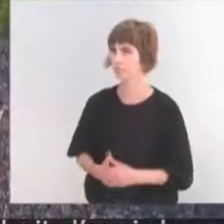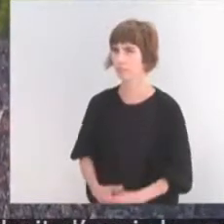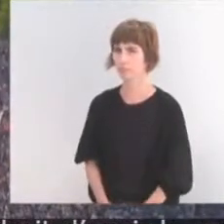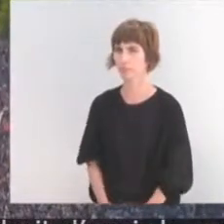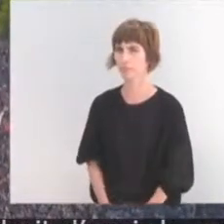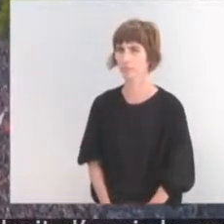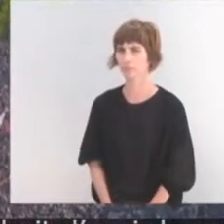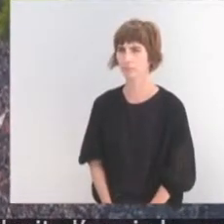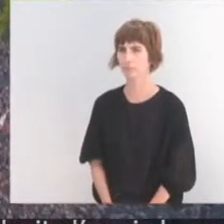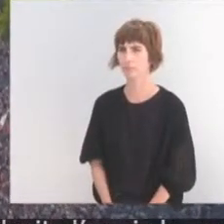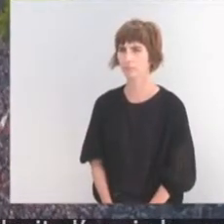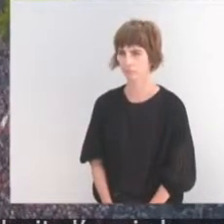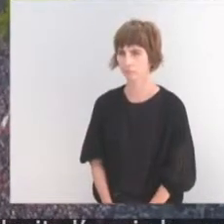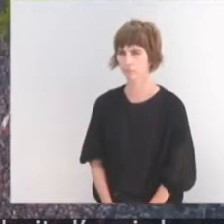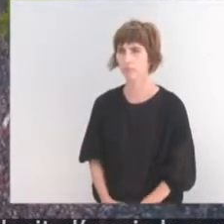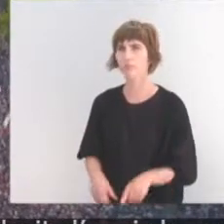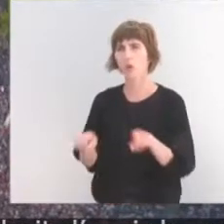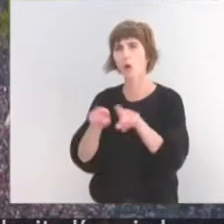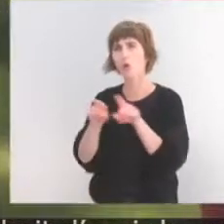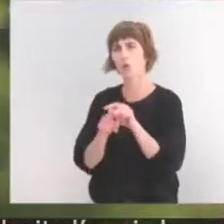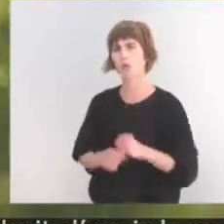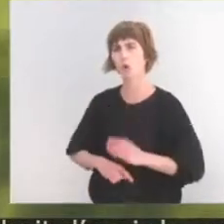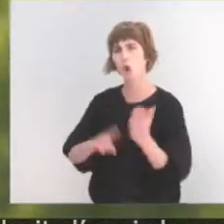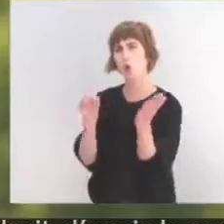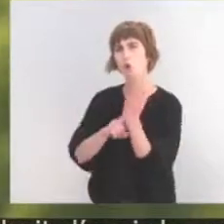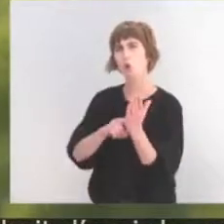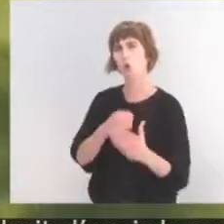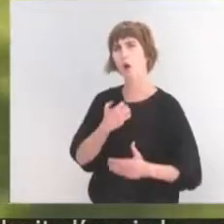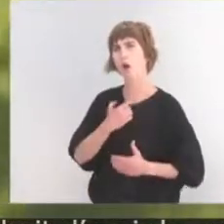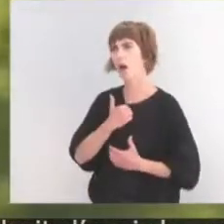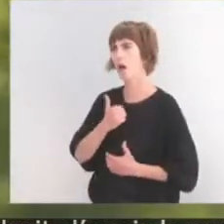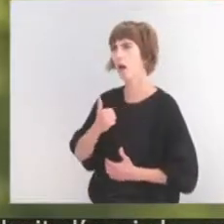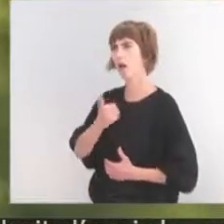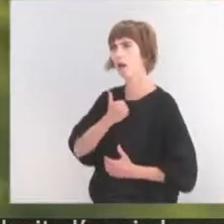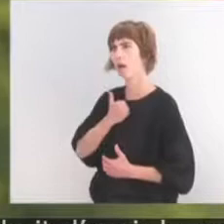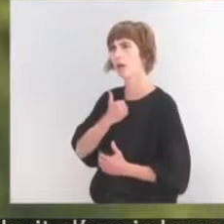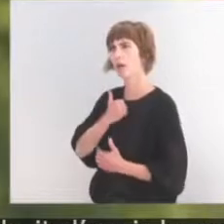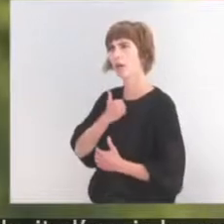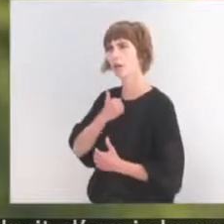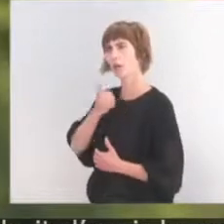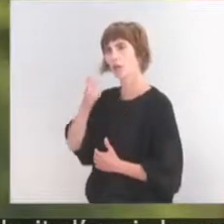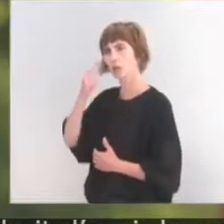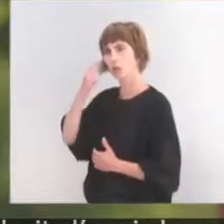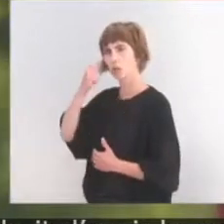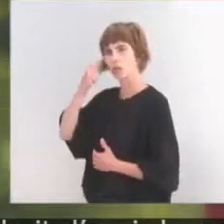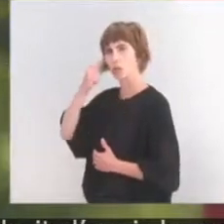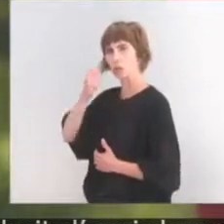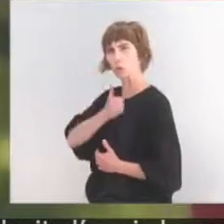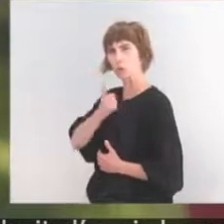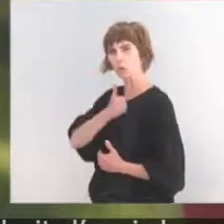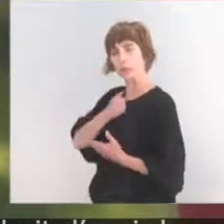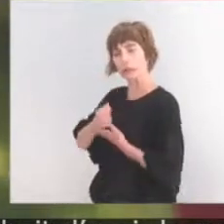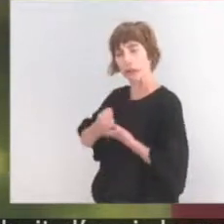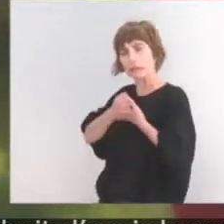ce droit au suicide assisté n'enjoint à personne de le faire